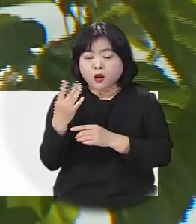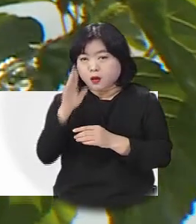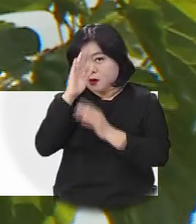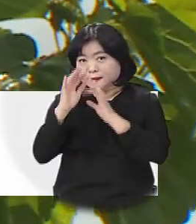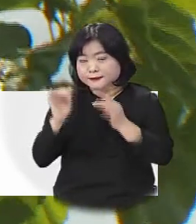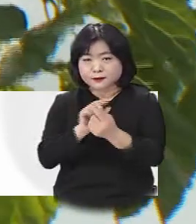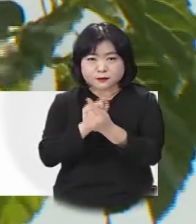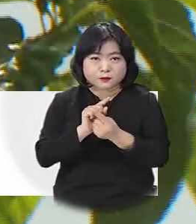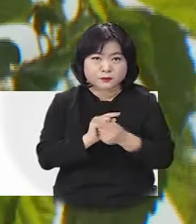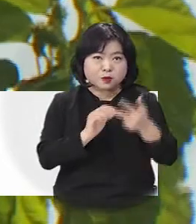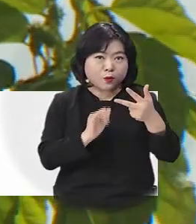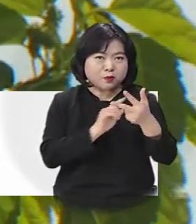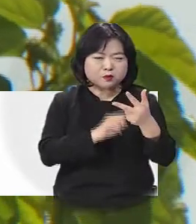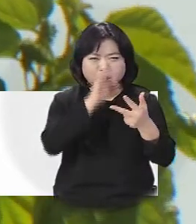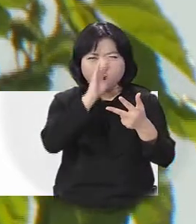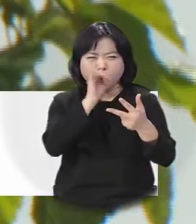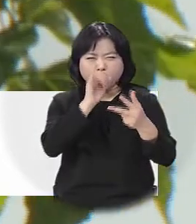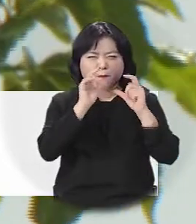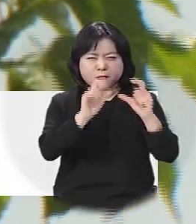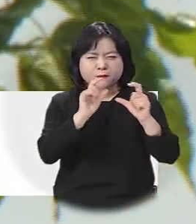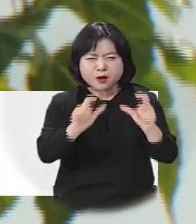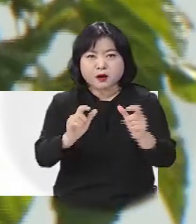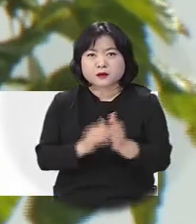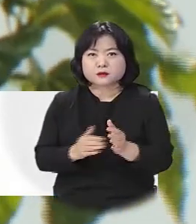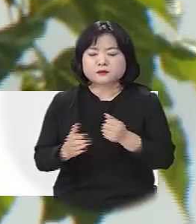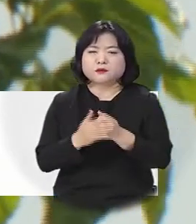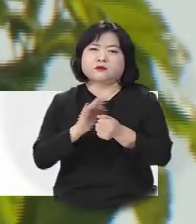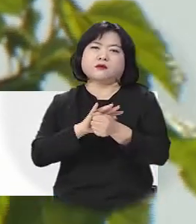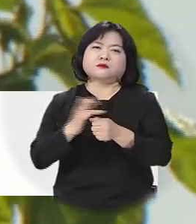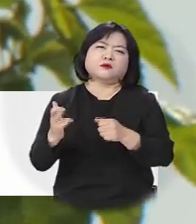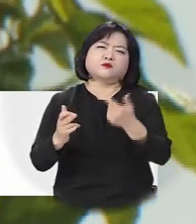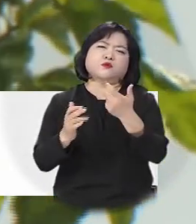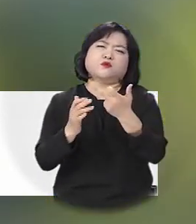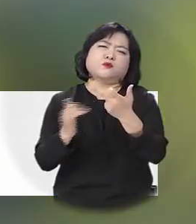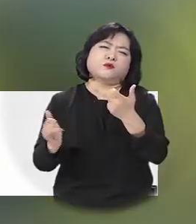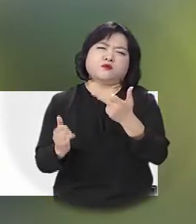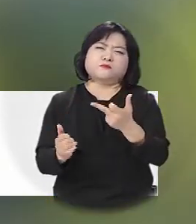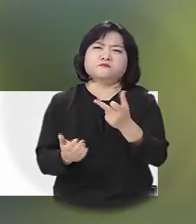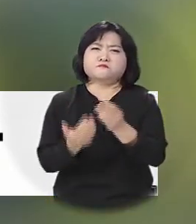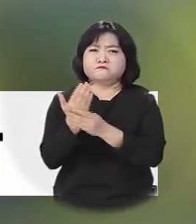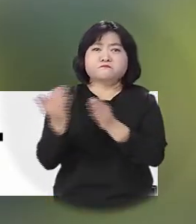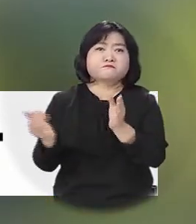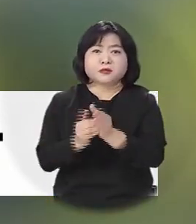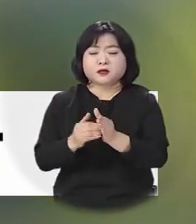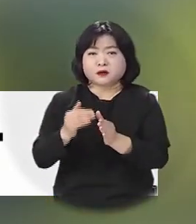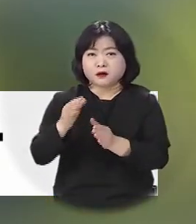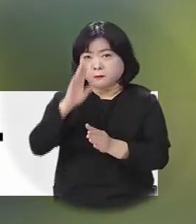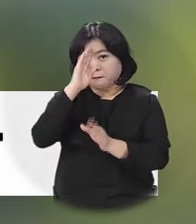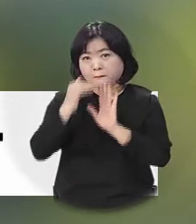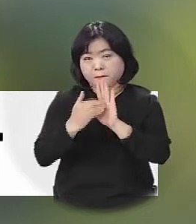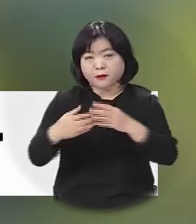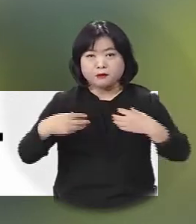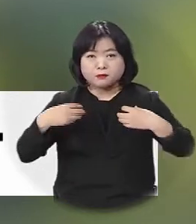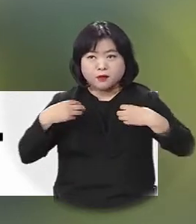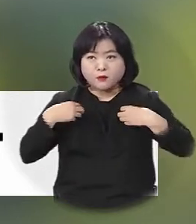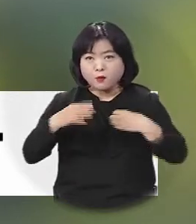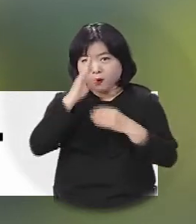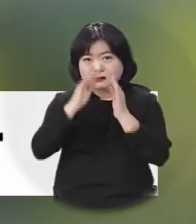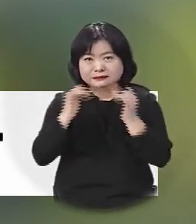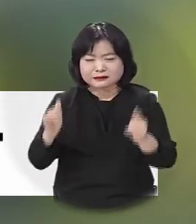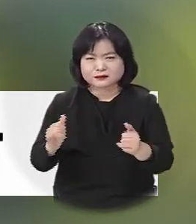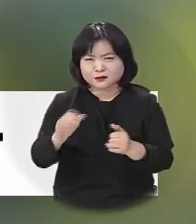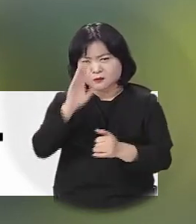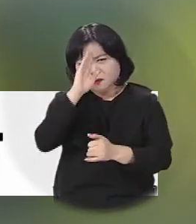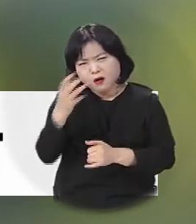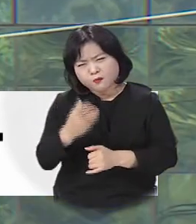양성 판정을 받는 등 경산에서만 17명의 확진자가 나왔습니다. 방역당국은 확진자들이 무증상이나